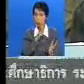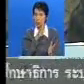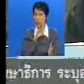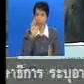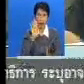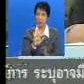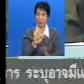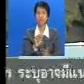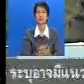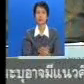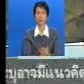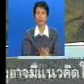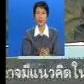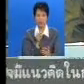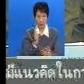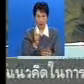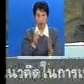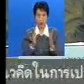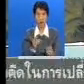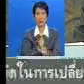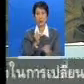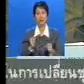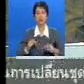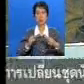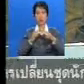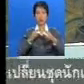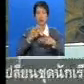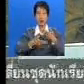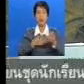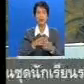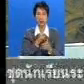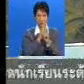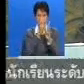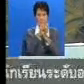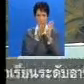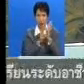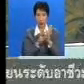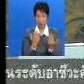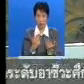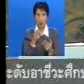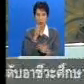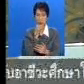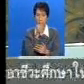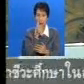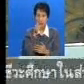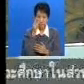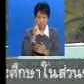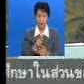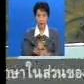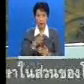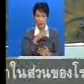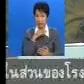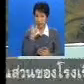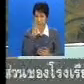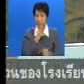ฏิบัติตามขั้นตอนของกฎหมายซึ่งกำลังรอผลสรุปรายงานการตรวจสอบข้อเท็จจริงหากพบว่าเจ้าหน้าที่ทำเกินกว่าเหตุจะได้รับโทษทางวินัย